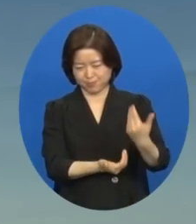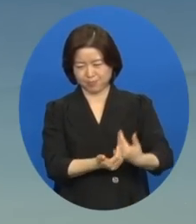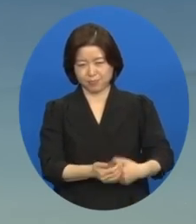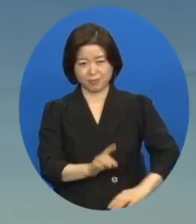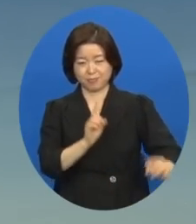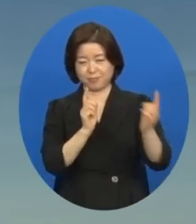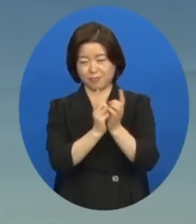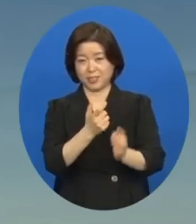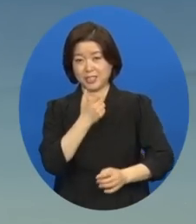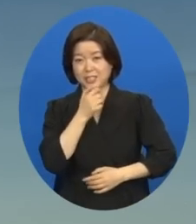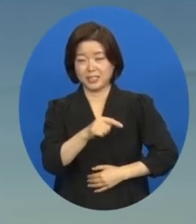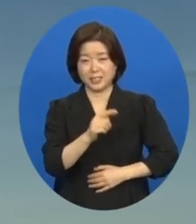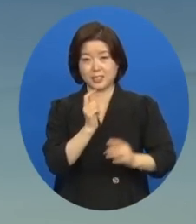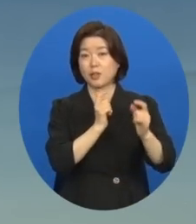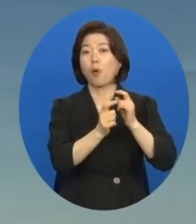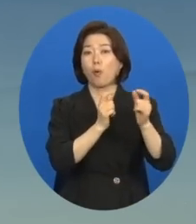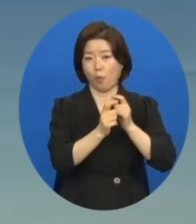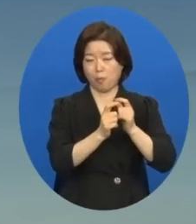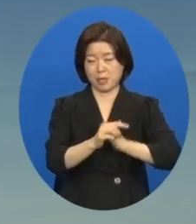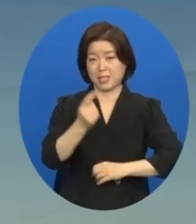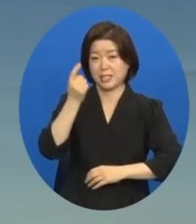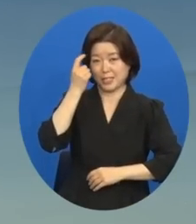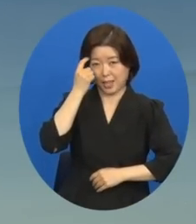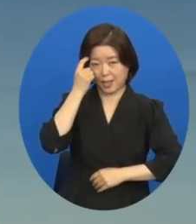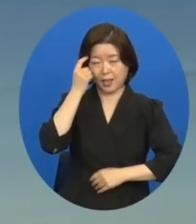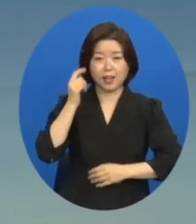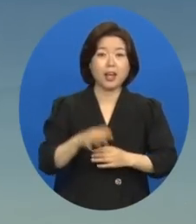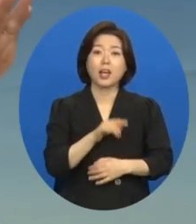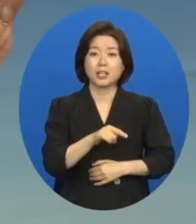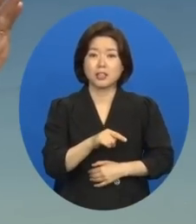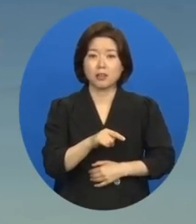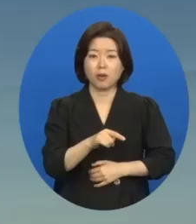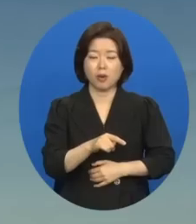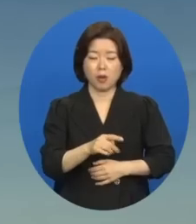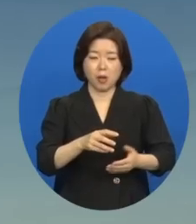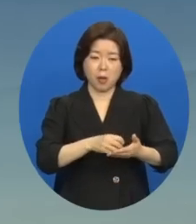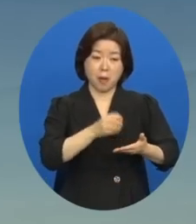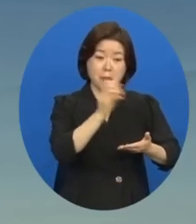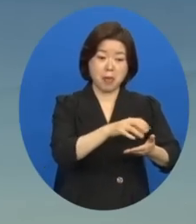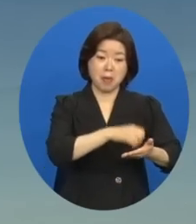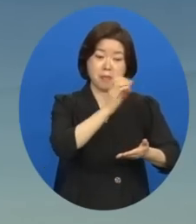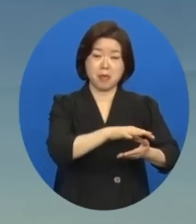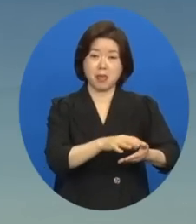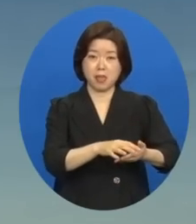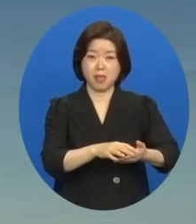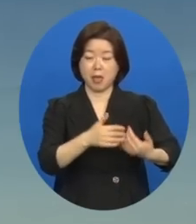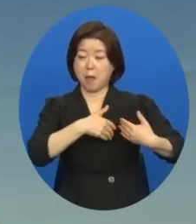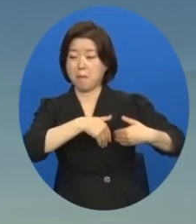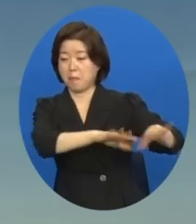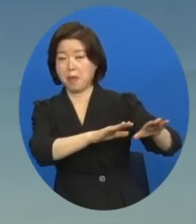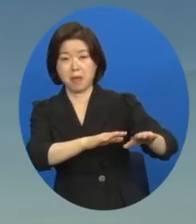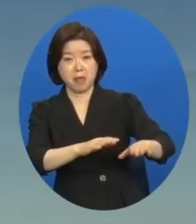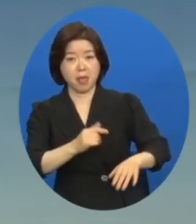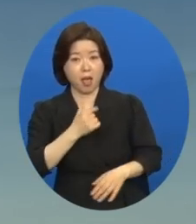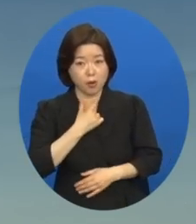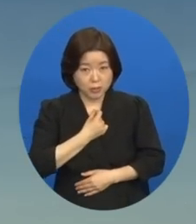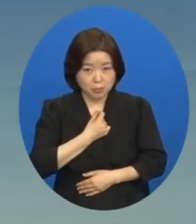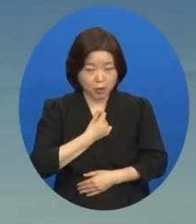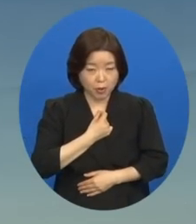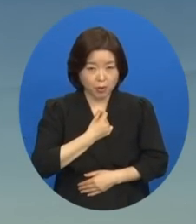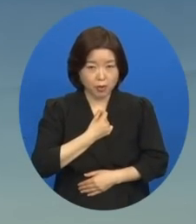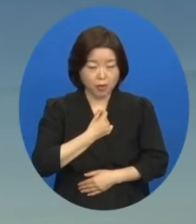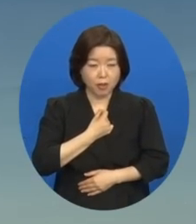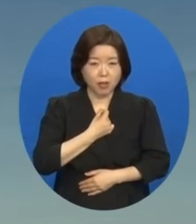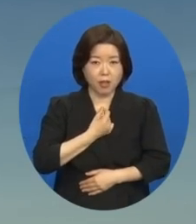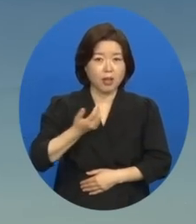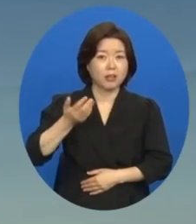싶지 않은 고민, 생각, 그런 거 비우려고 하고 멀리하려고 한다고 해서 없어지는